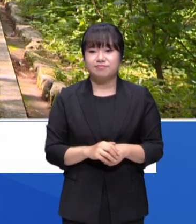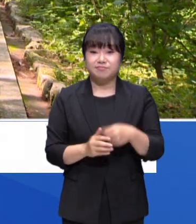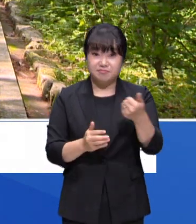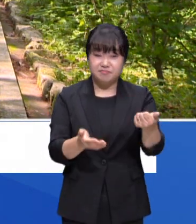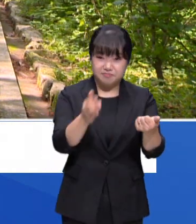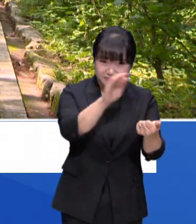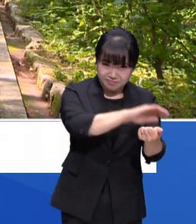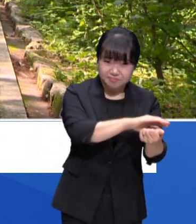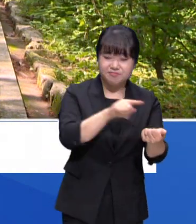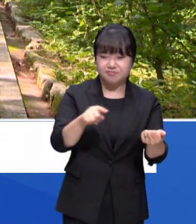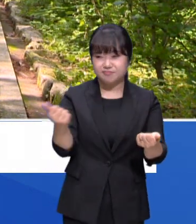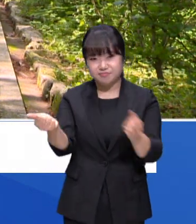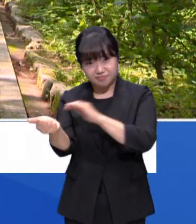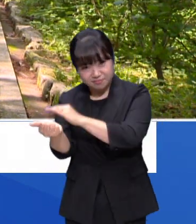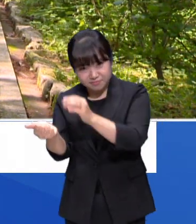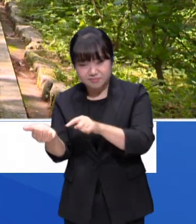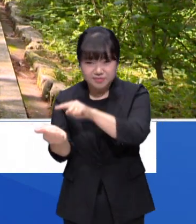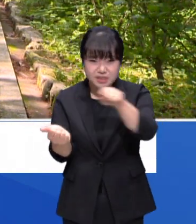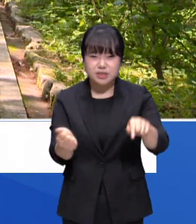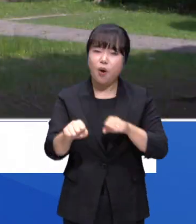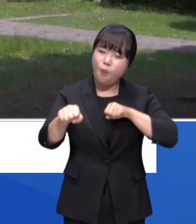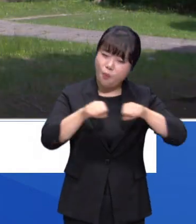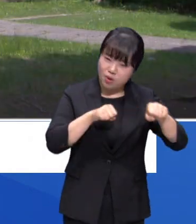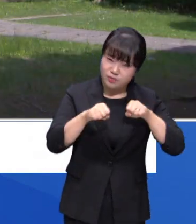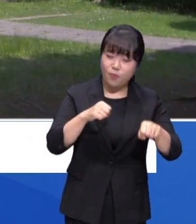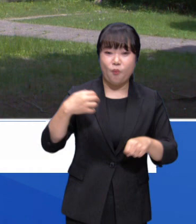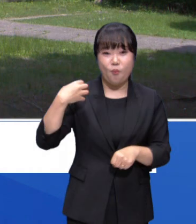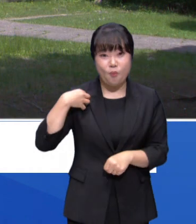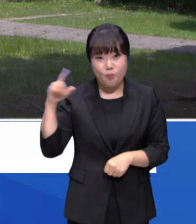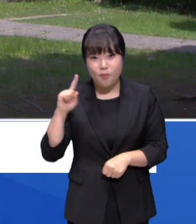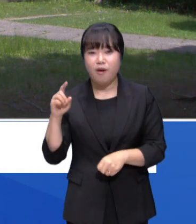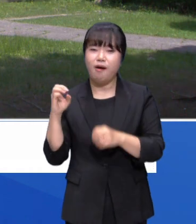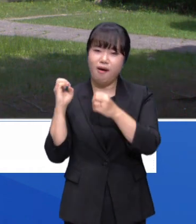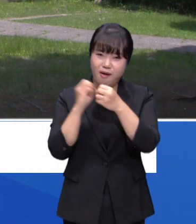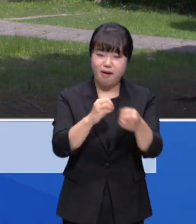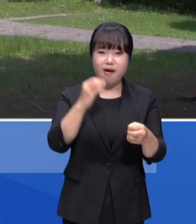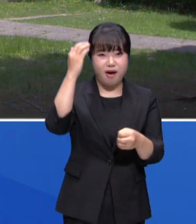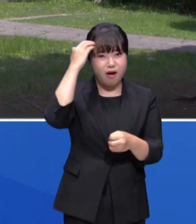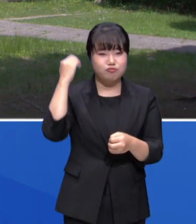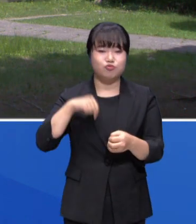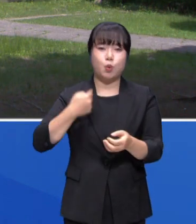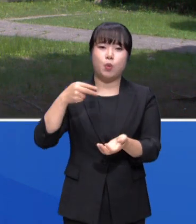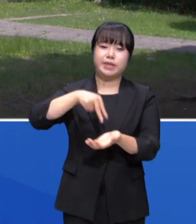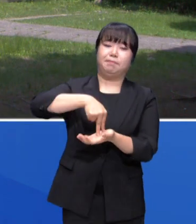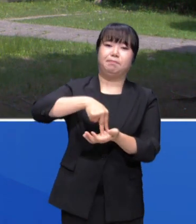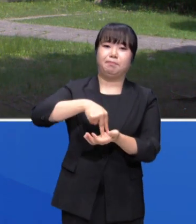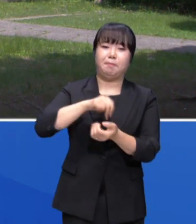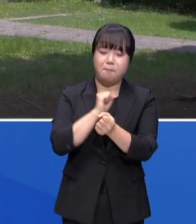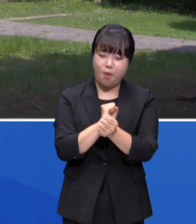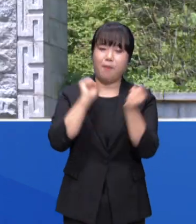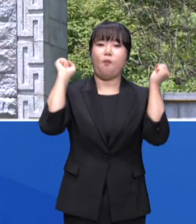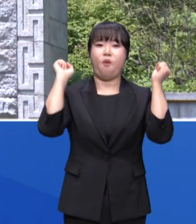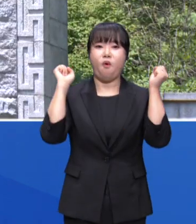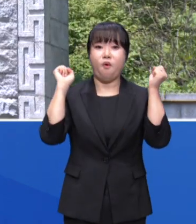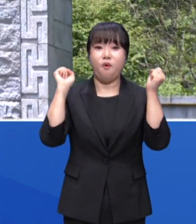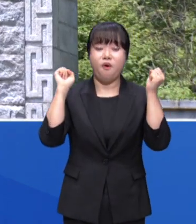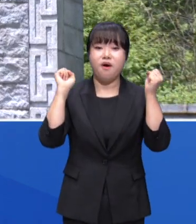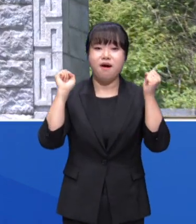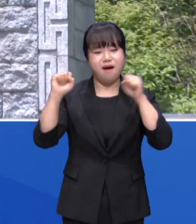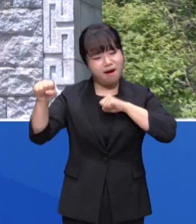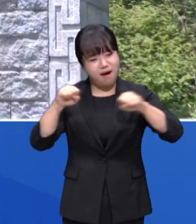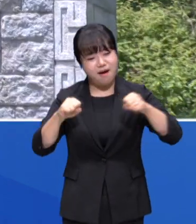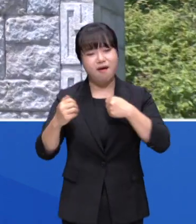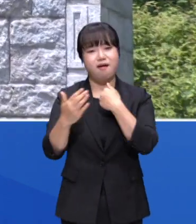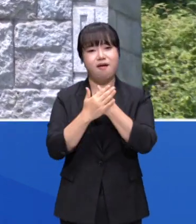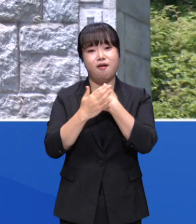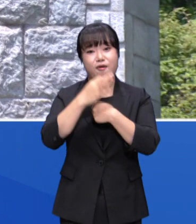이제 활동 그리고 그분들의 역할이 네. 우리 대한민국을 독립시키고 그리고 건국하는 데 아주 큰